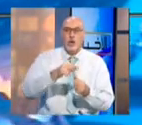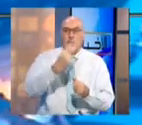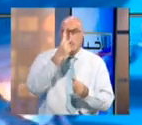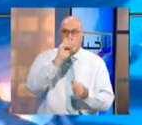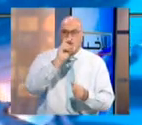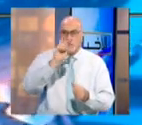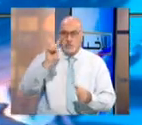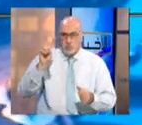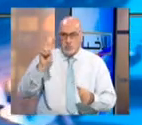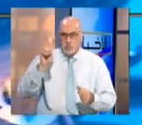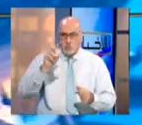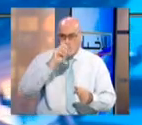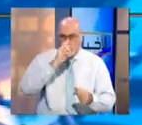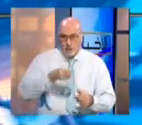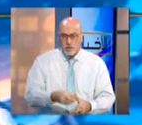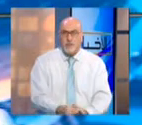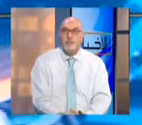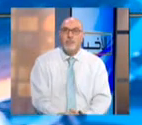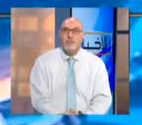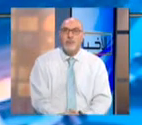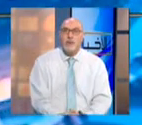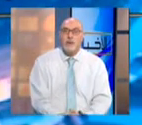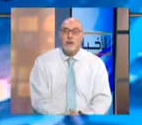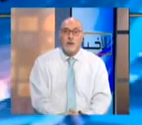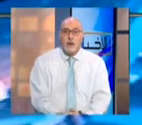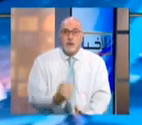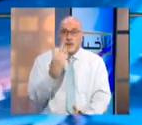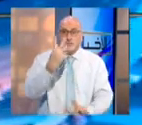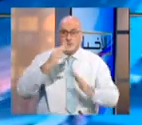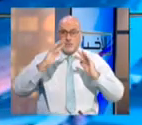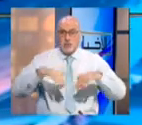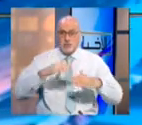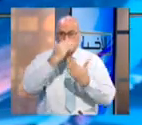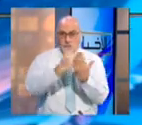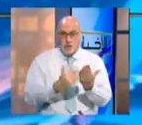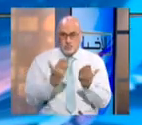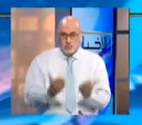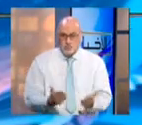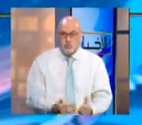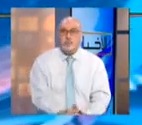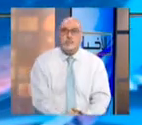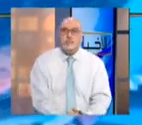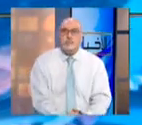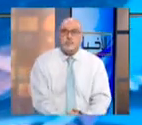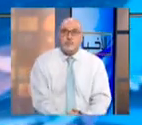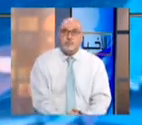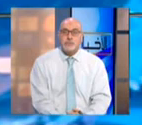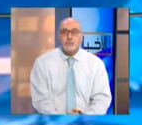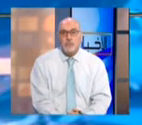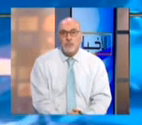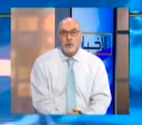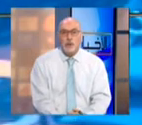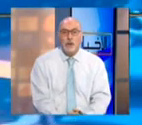2022 الجارية بقطر بإجراء 4 لقاءات، حيث يكون البرنامج على النحو التالي: في